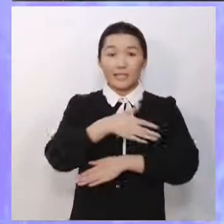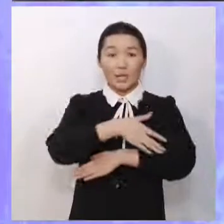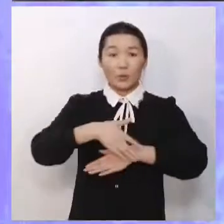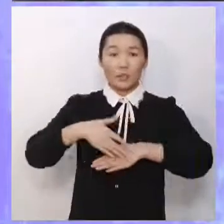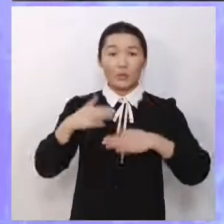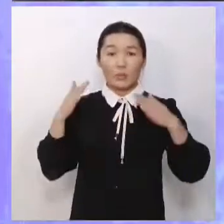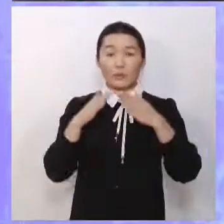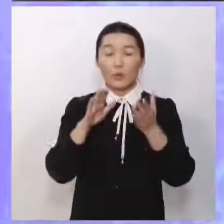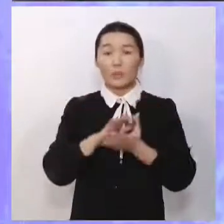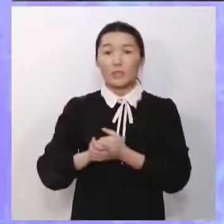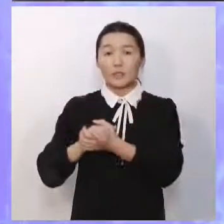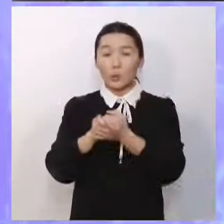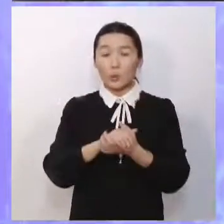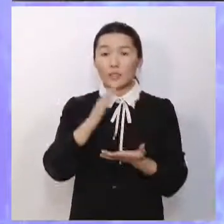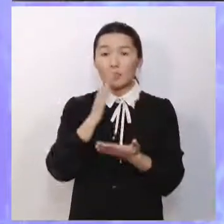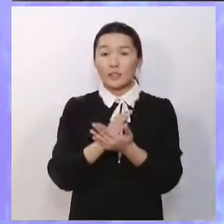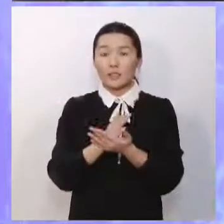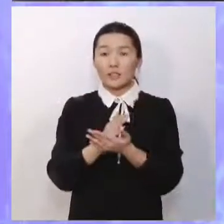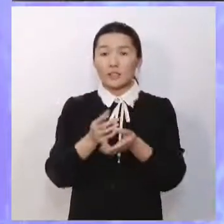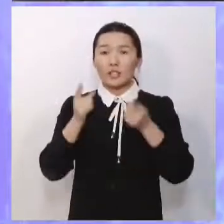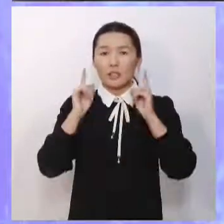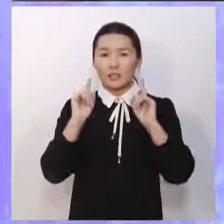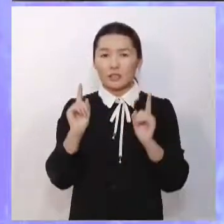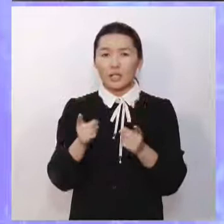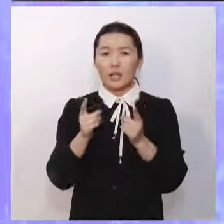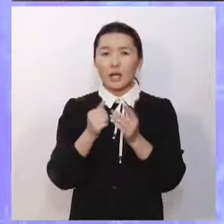Доме дружбы царит настоящая атмосфера